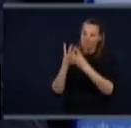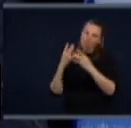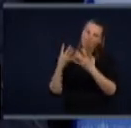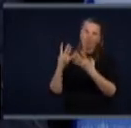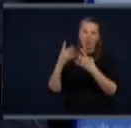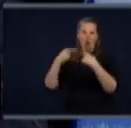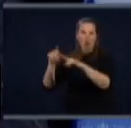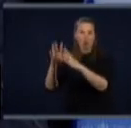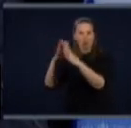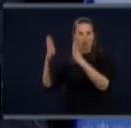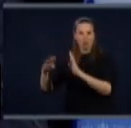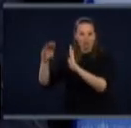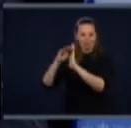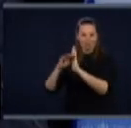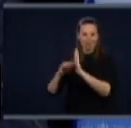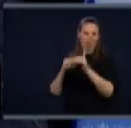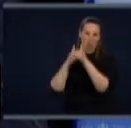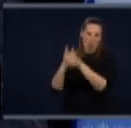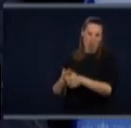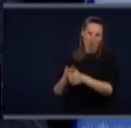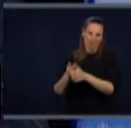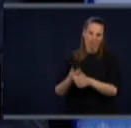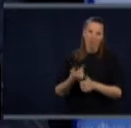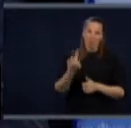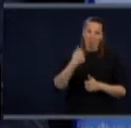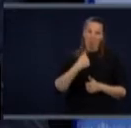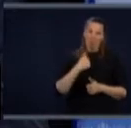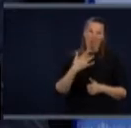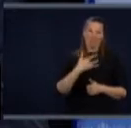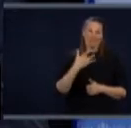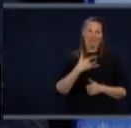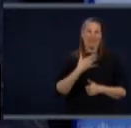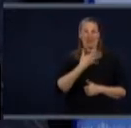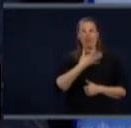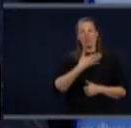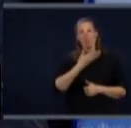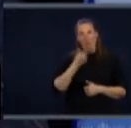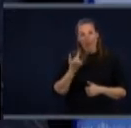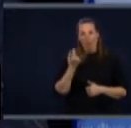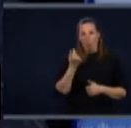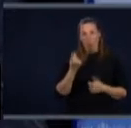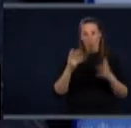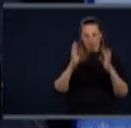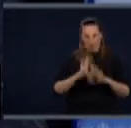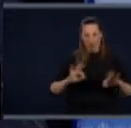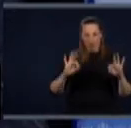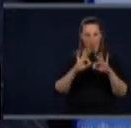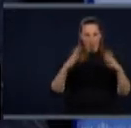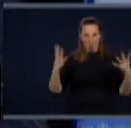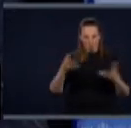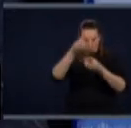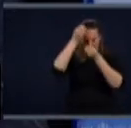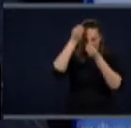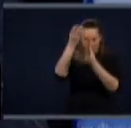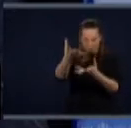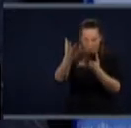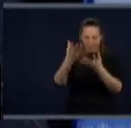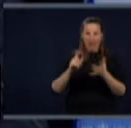de façon intensive, ce qui, à mon sens, serait excessivement malheureux. Je tiens à passer ce message-là parce